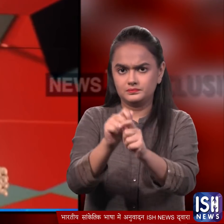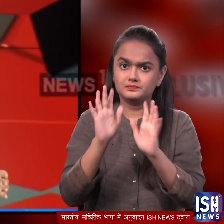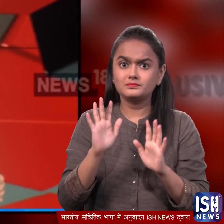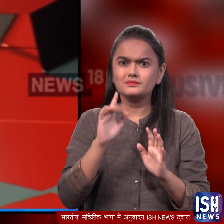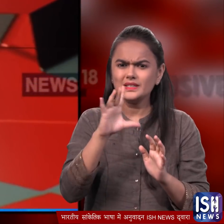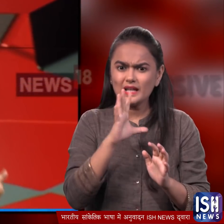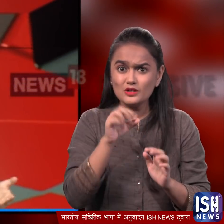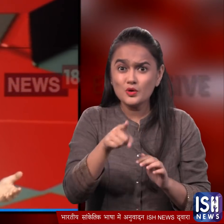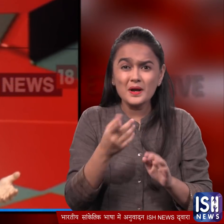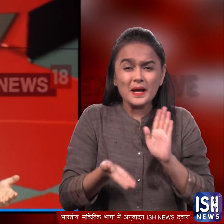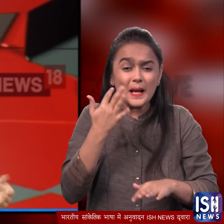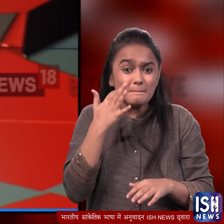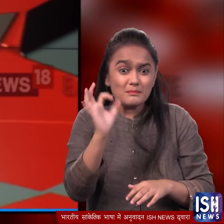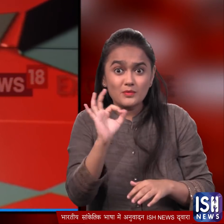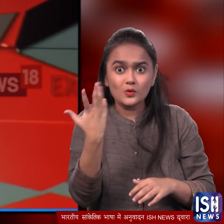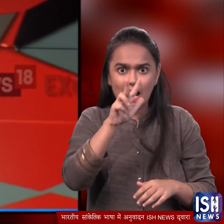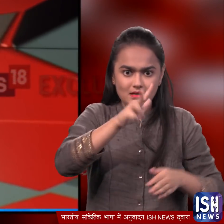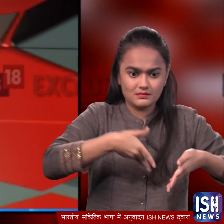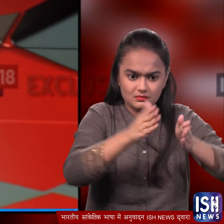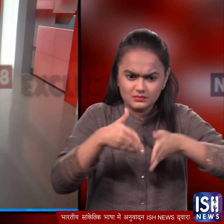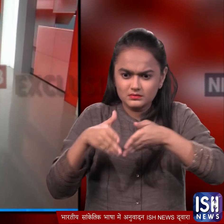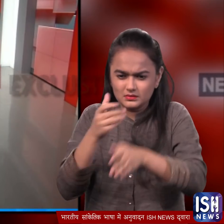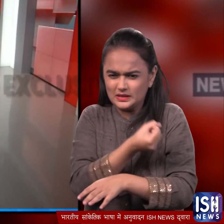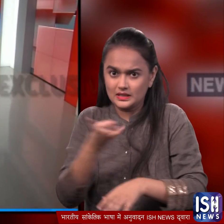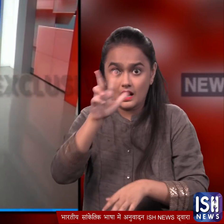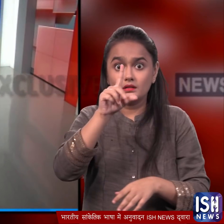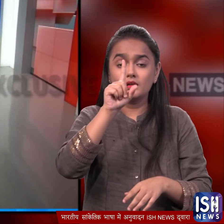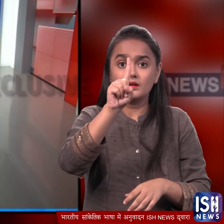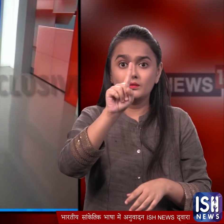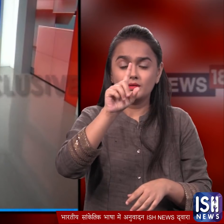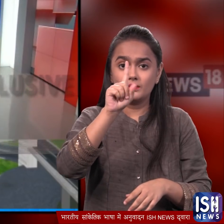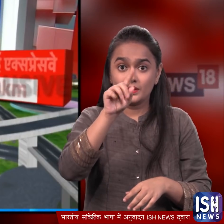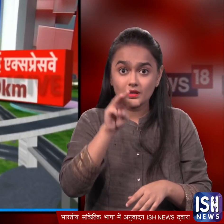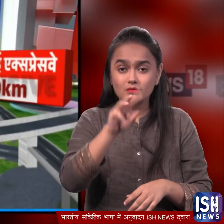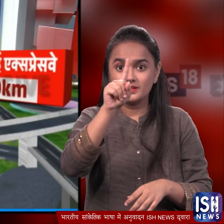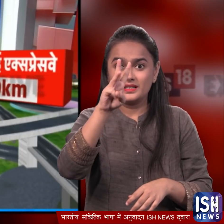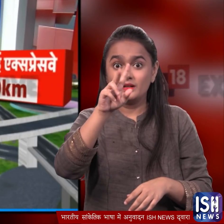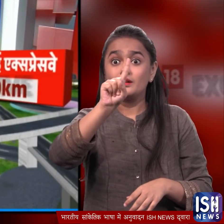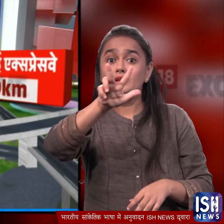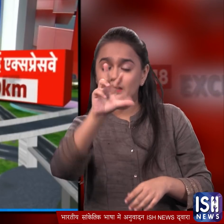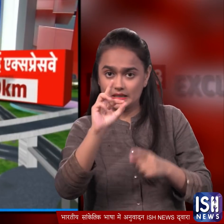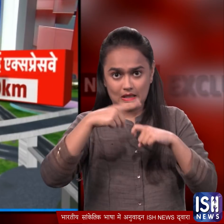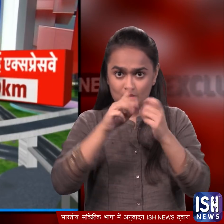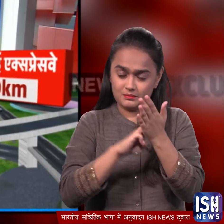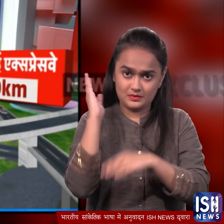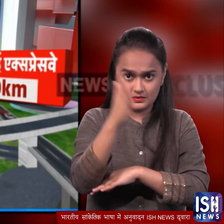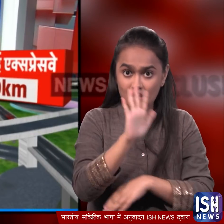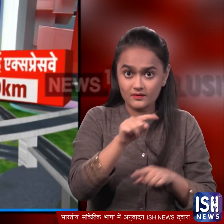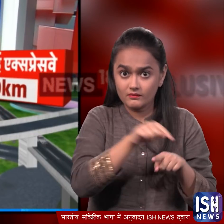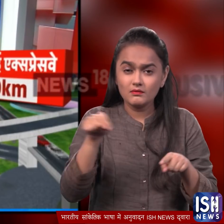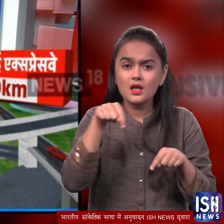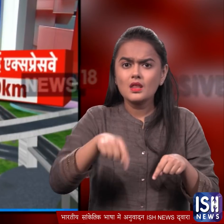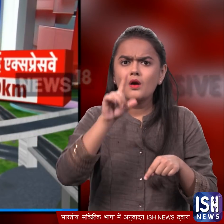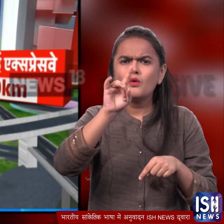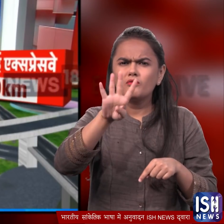जिसका एक बड़ा हिस्सा तो पूरा किया भी जा चुका है। 8 लेन के इस हाईवे की कुल लंबाई 1380 किलोमीटर होगी। हालांकि अभी दिल्ली से मुंबई की दूरी